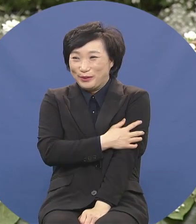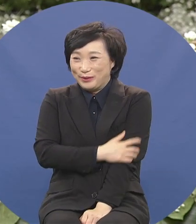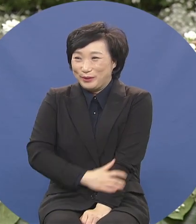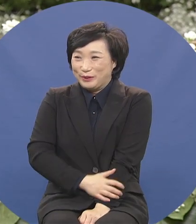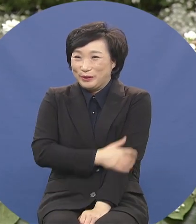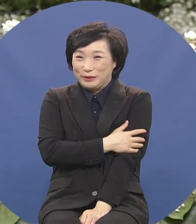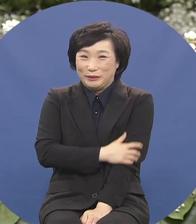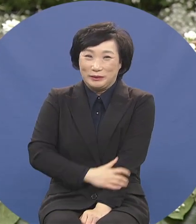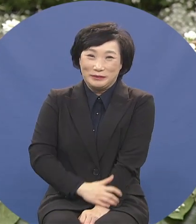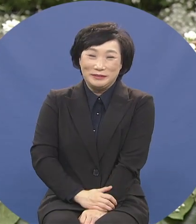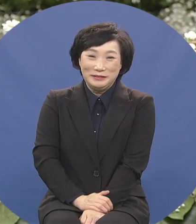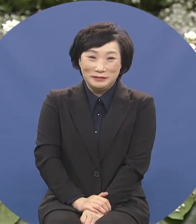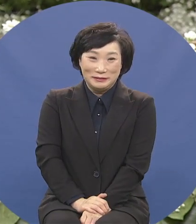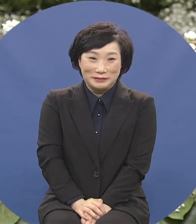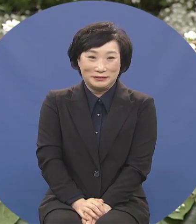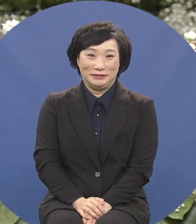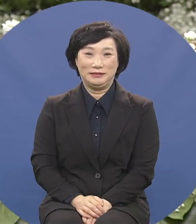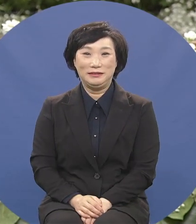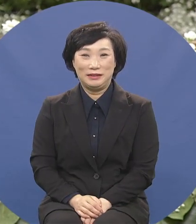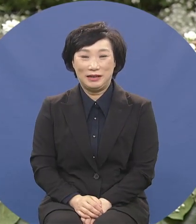아닌가요?